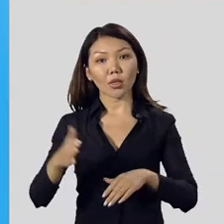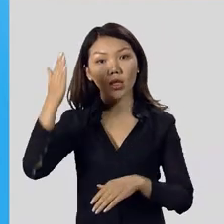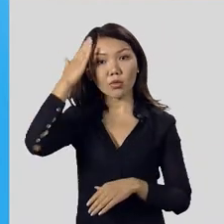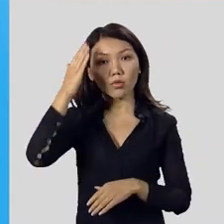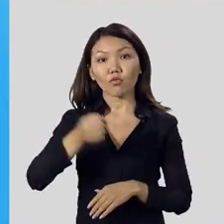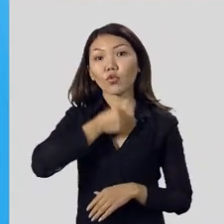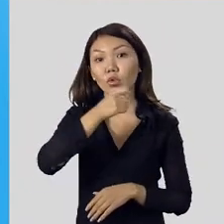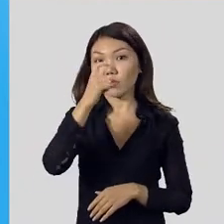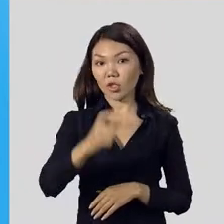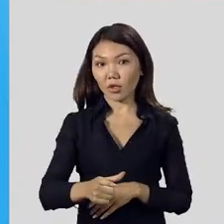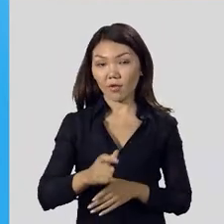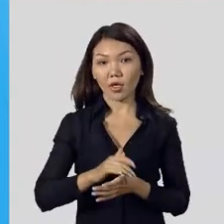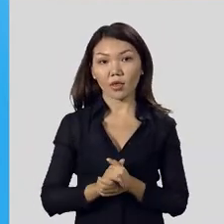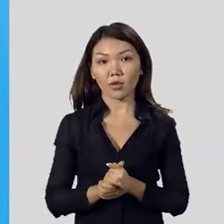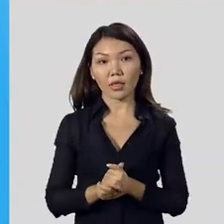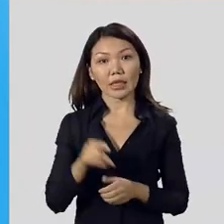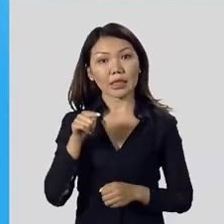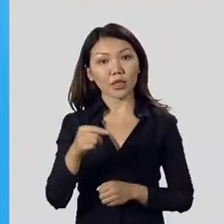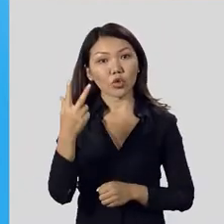мозга взрослого человека –